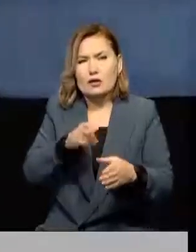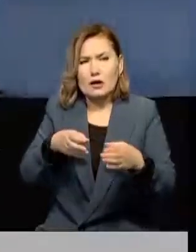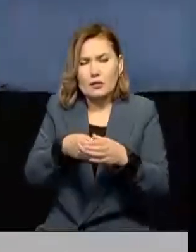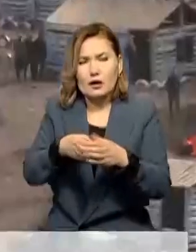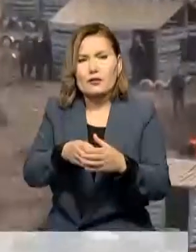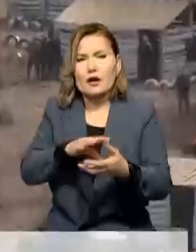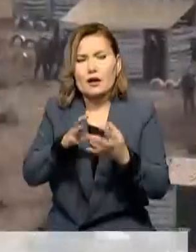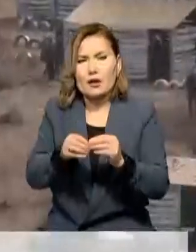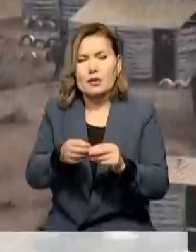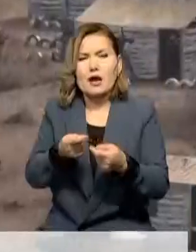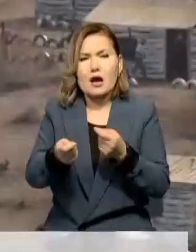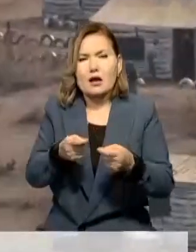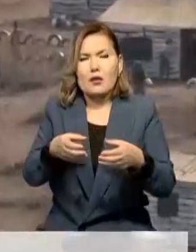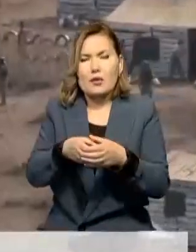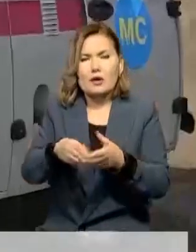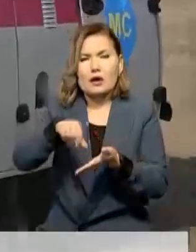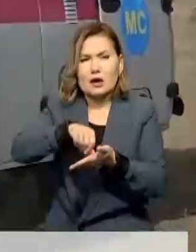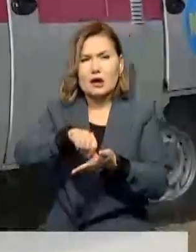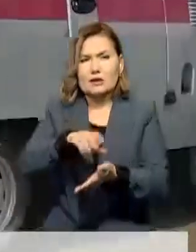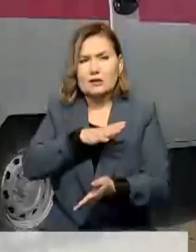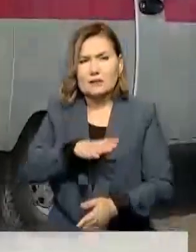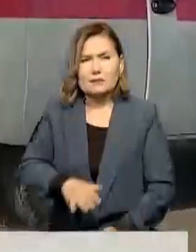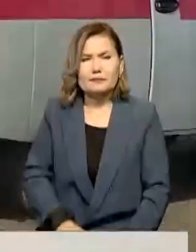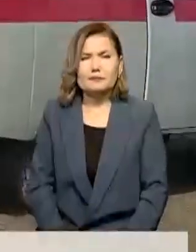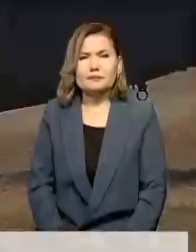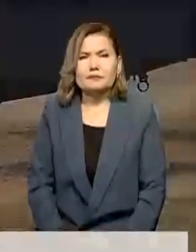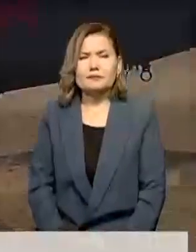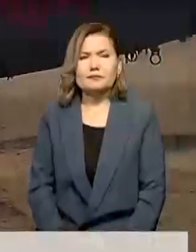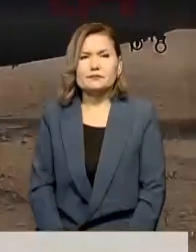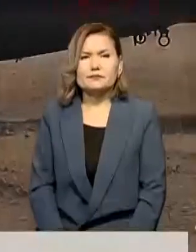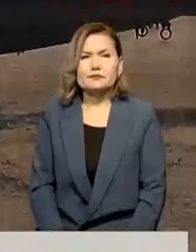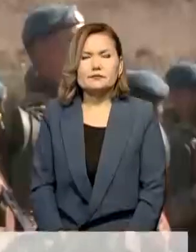мен қаржылығының жедел топтары қатысты.